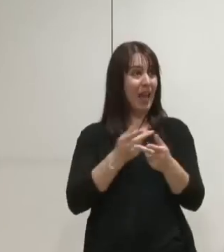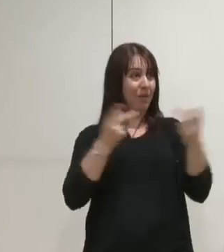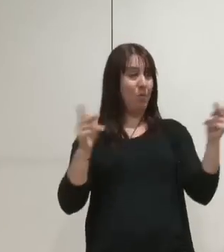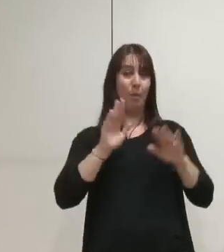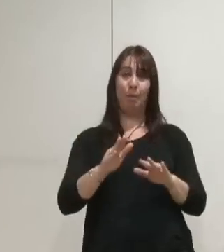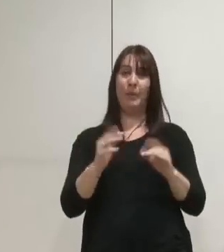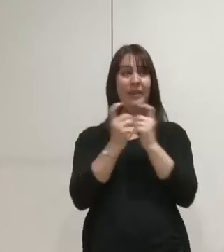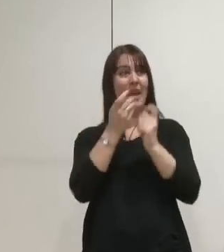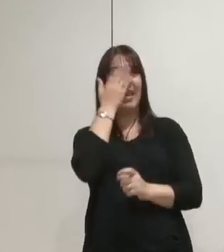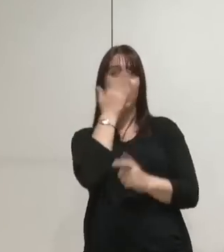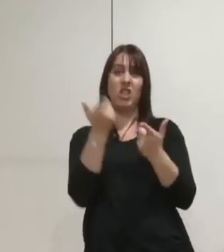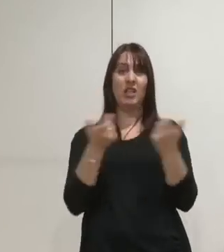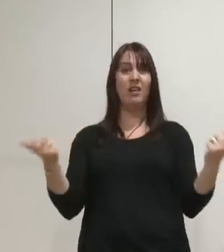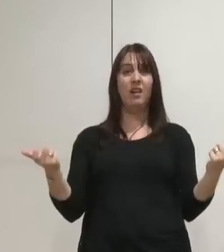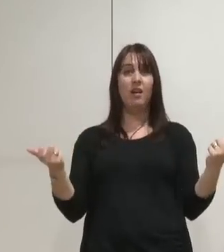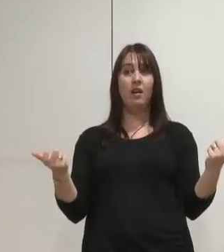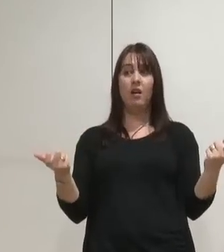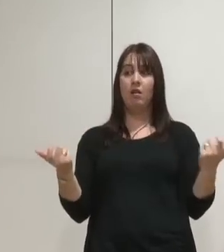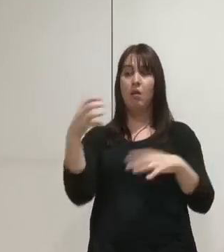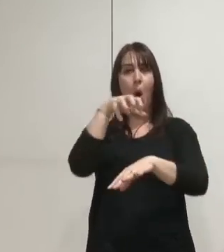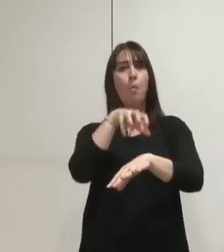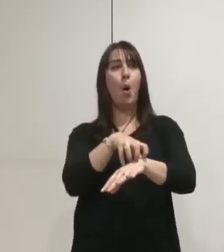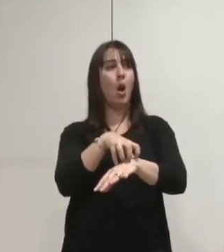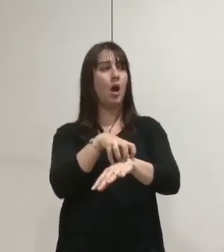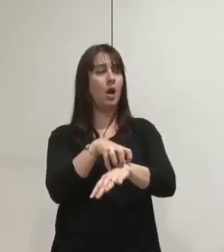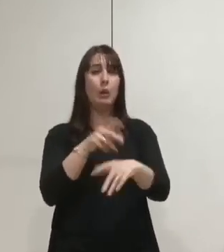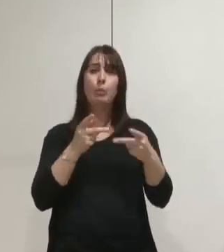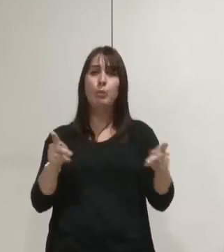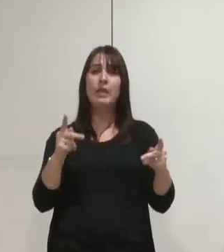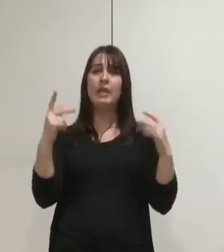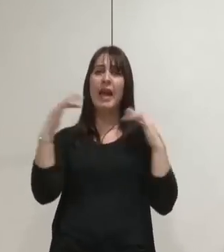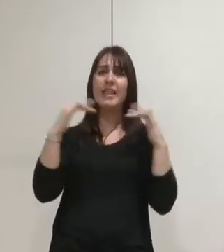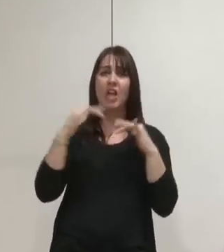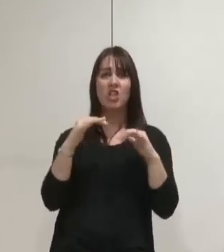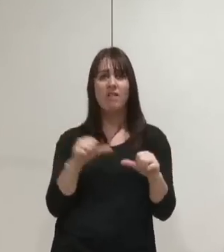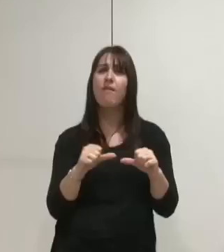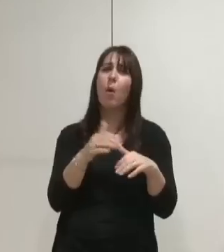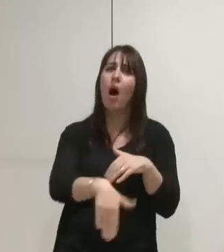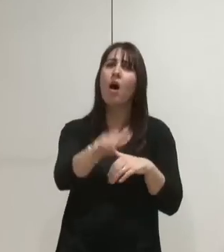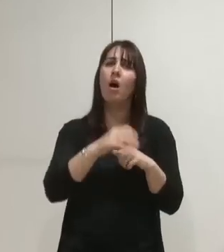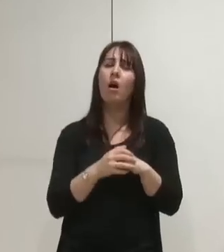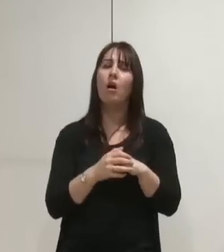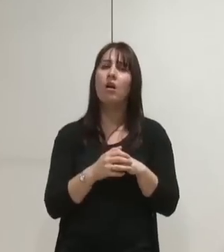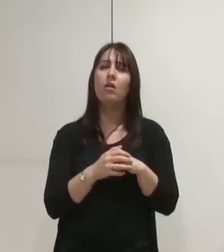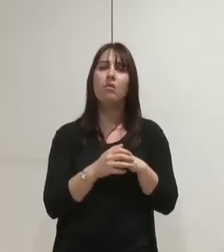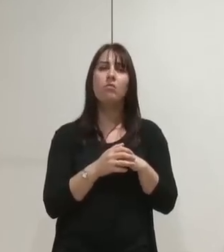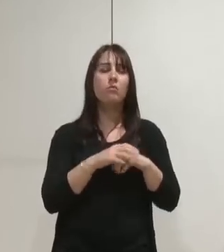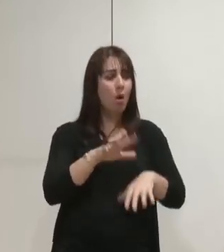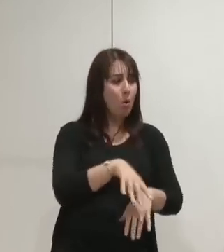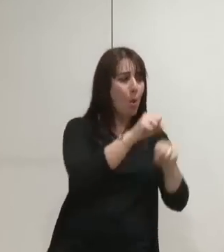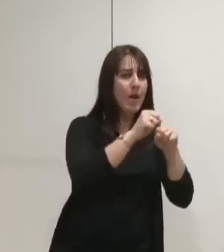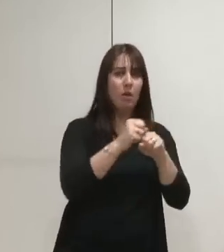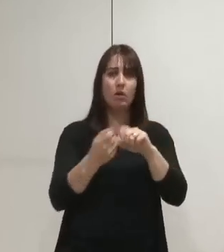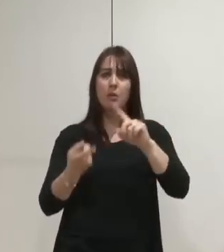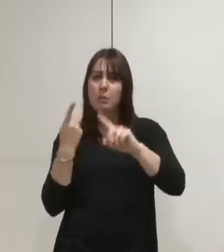l'énergie d'ailleurs votre service votre pôle public de l'énergie qu'est-ce qu'il va faire il va respecter les compétences et les spécificités et les